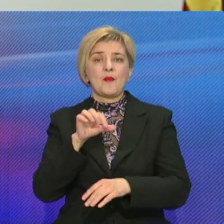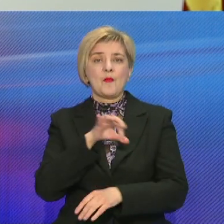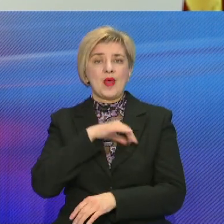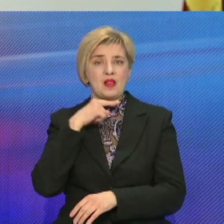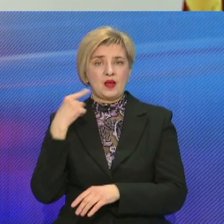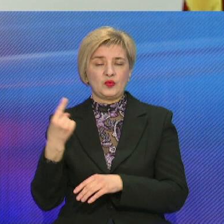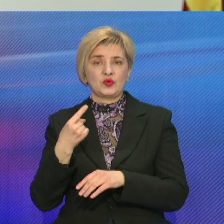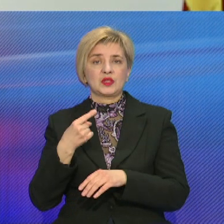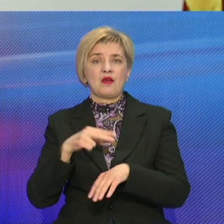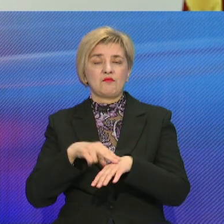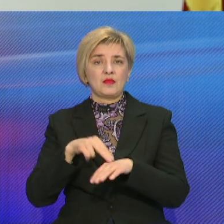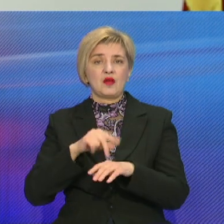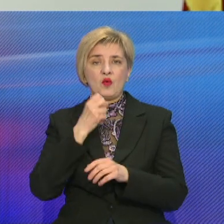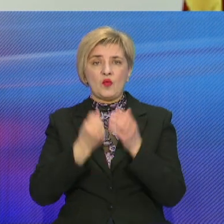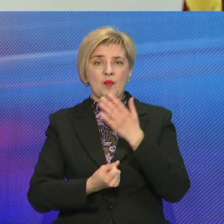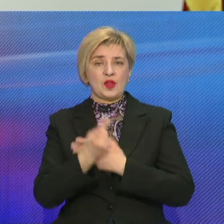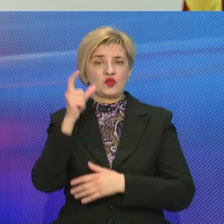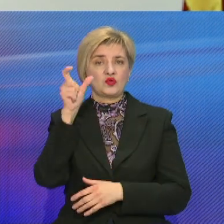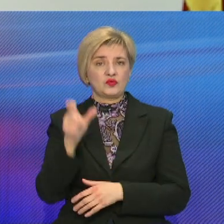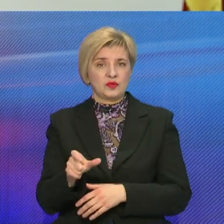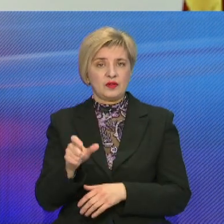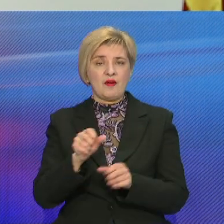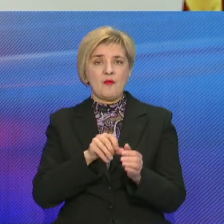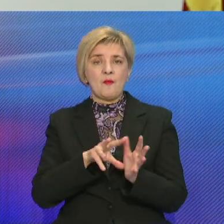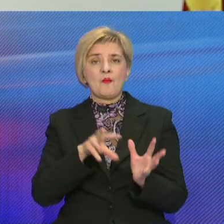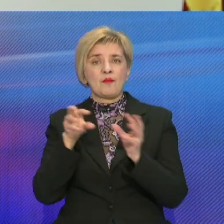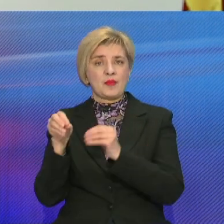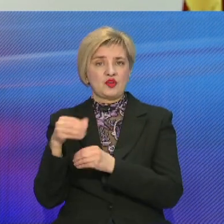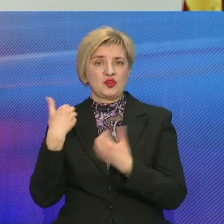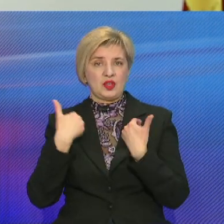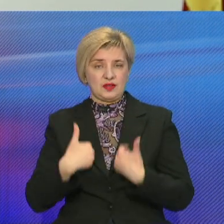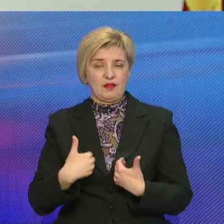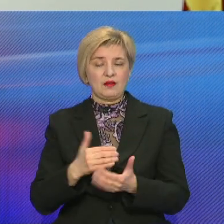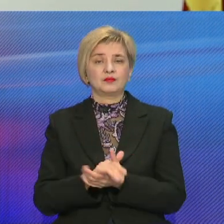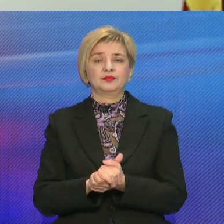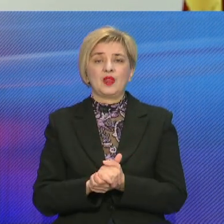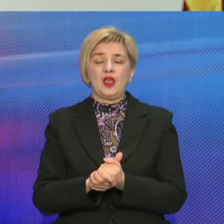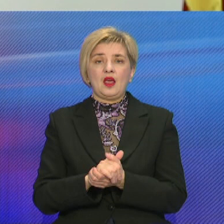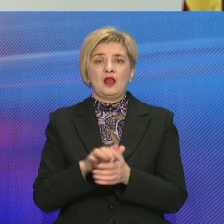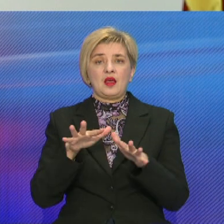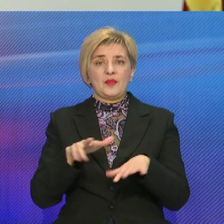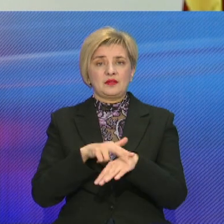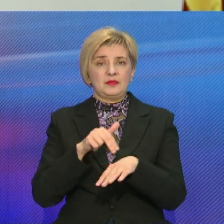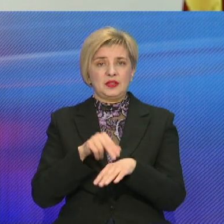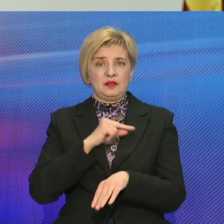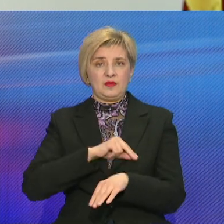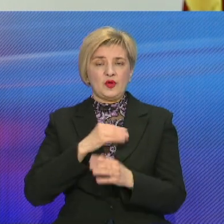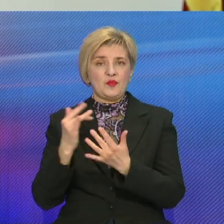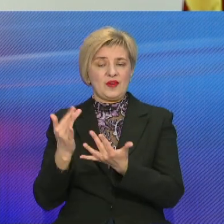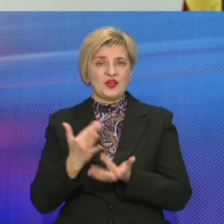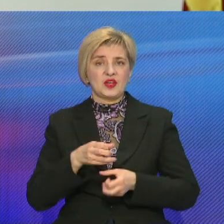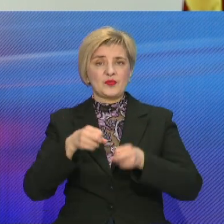тело беженца. На месте происшествия работала следственно-оперативная группа. Следователям с привлечением специалистов